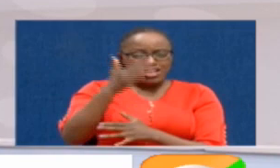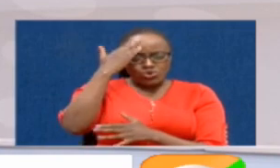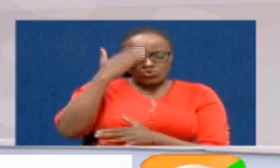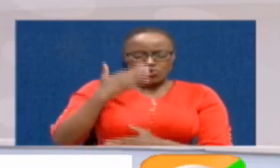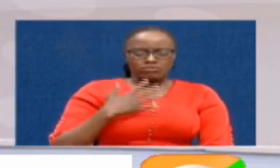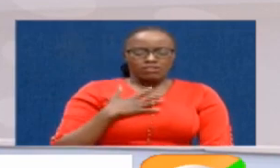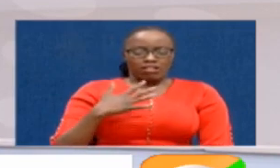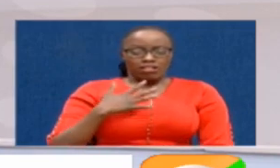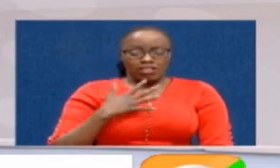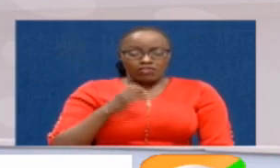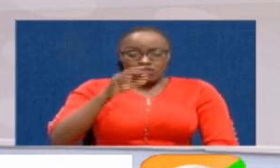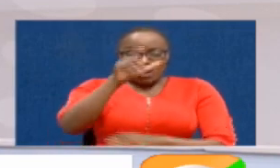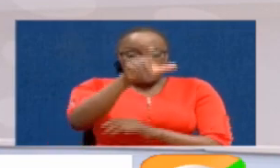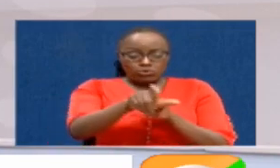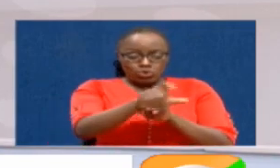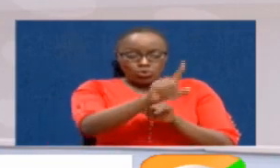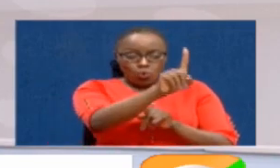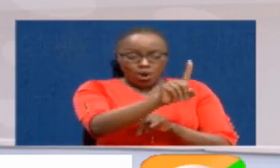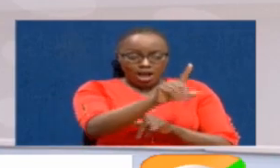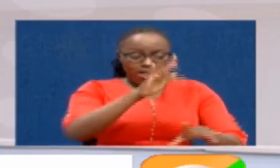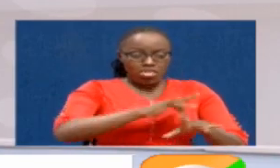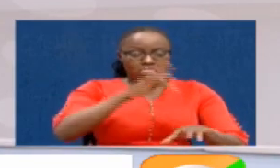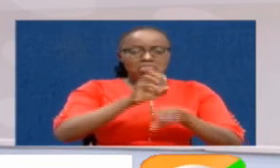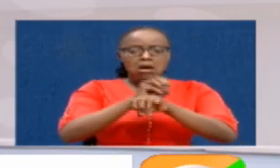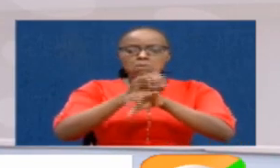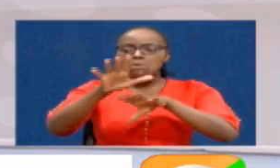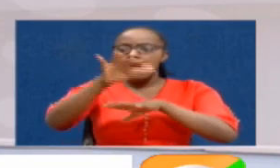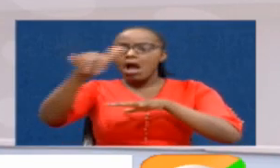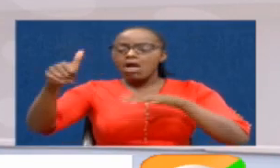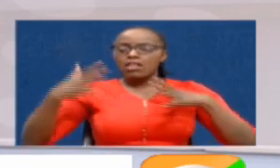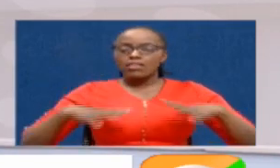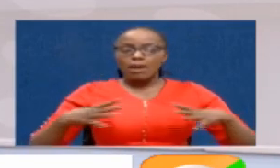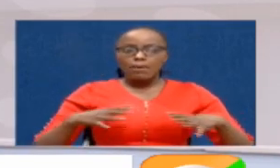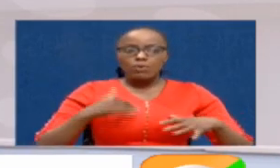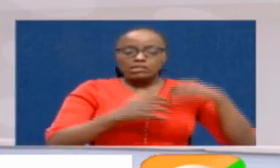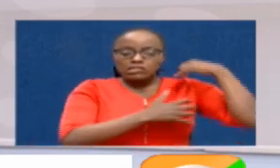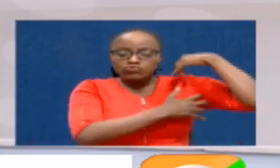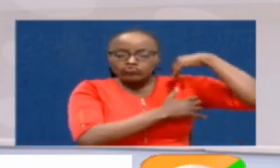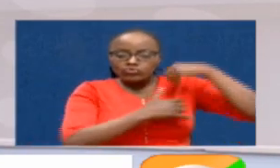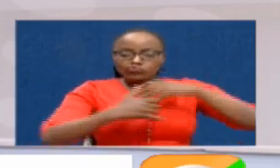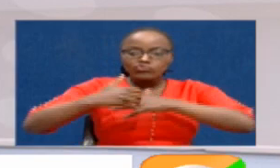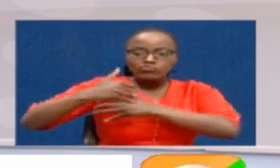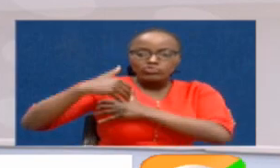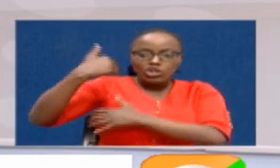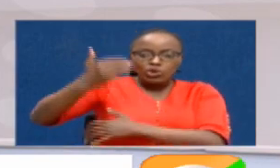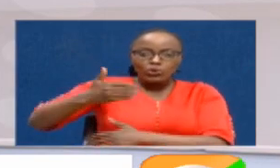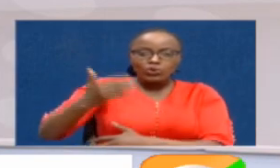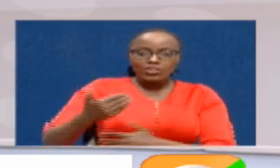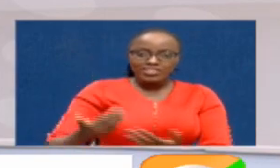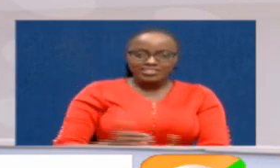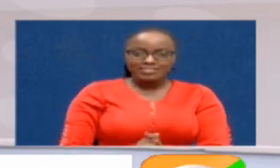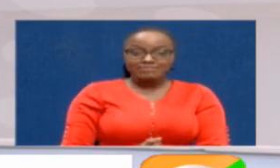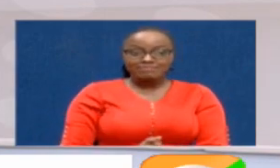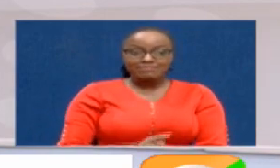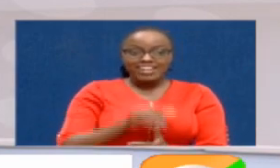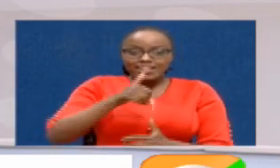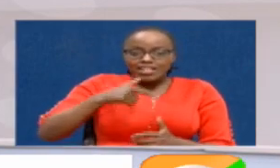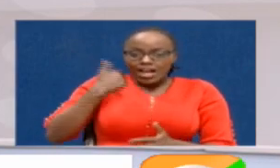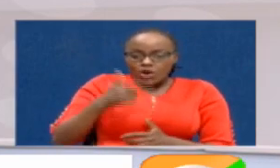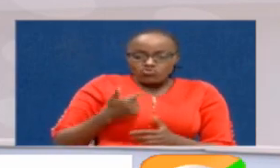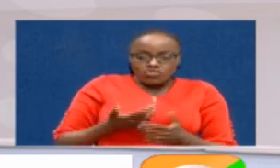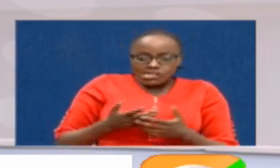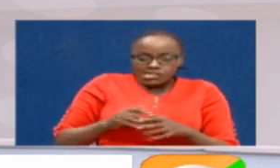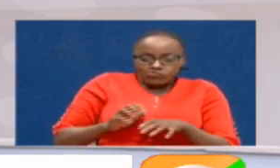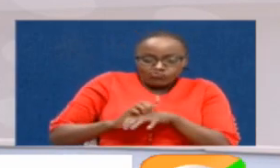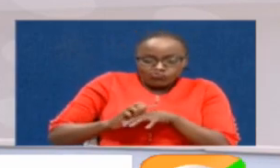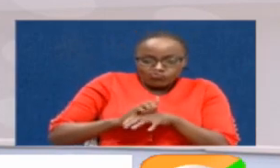mafua ziishi, zikishika mtu mmoja zinaambukiza kila mtu. Kuna anayejikuna kwenye makwapa, na sehemu nyingine